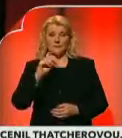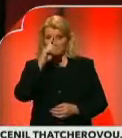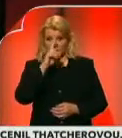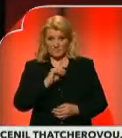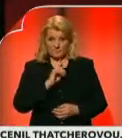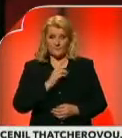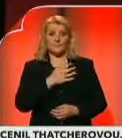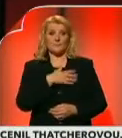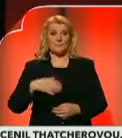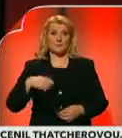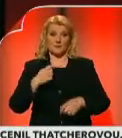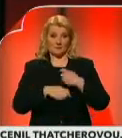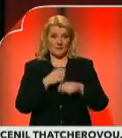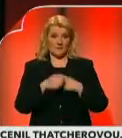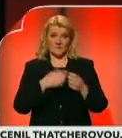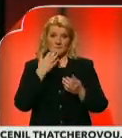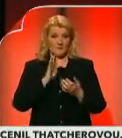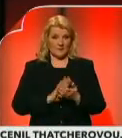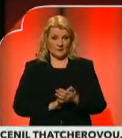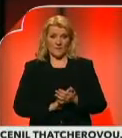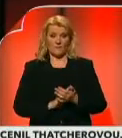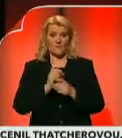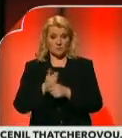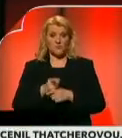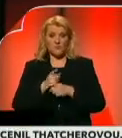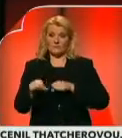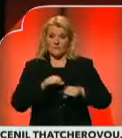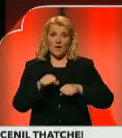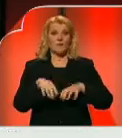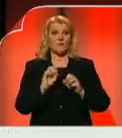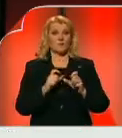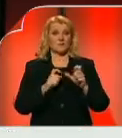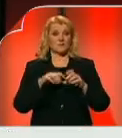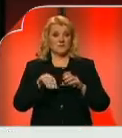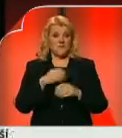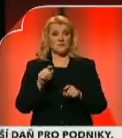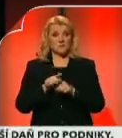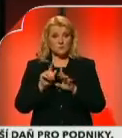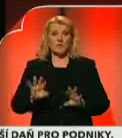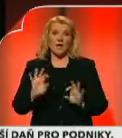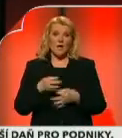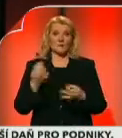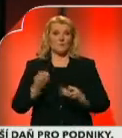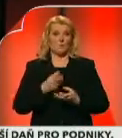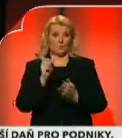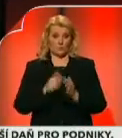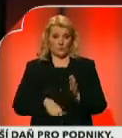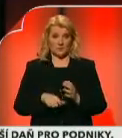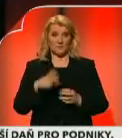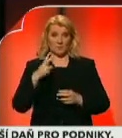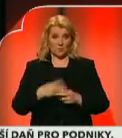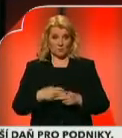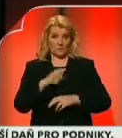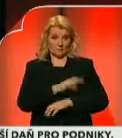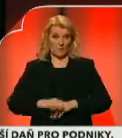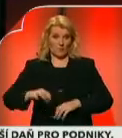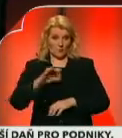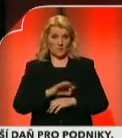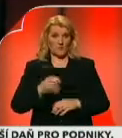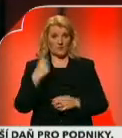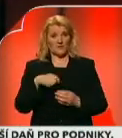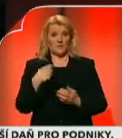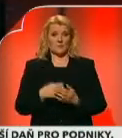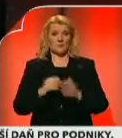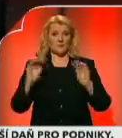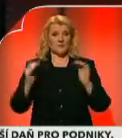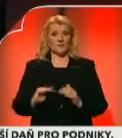Dobrý večer. Ministryni práce se nepodařilo přesvědčit vládu, aby eskarty zůstaly aspoň jako průkazka. Končí tak projekt, který se stal